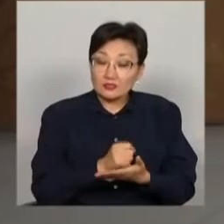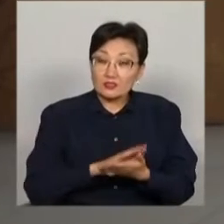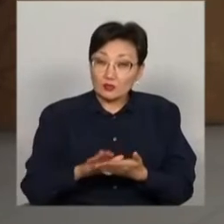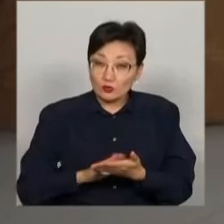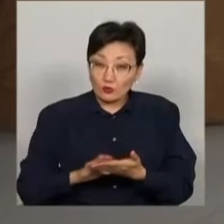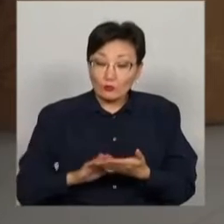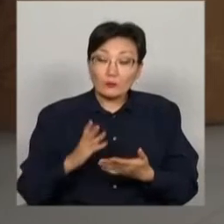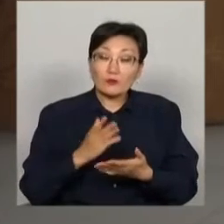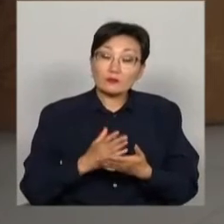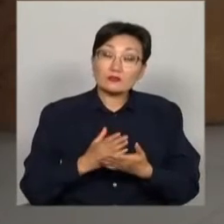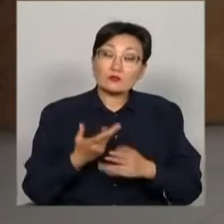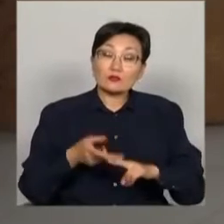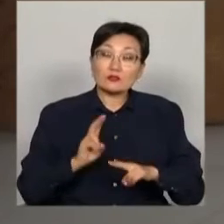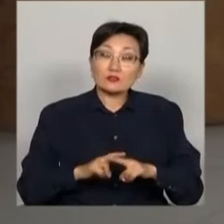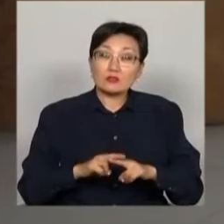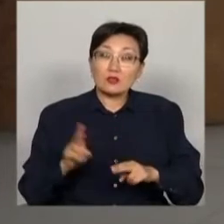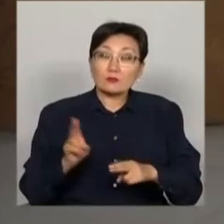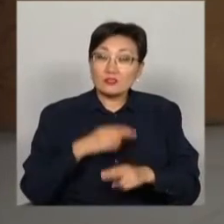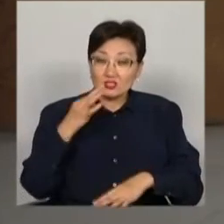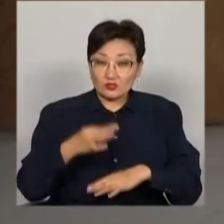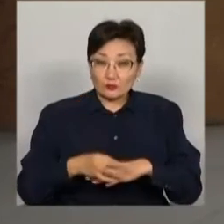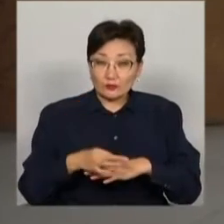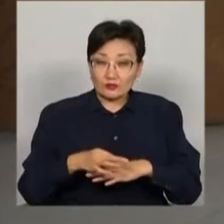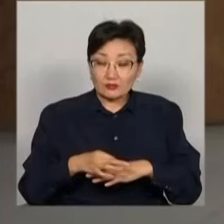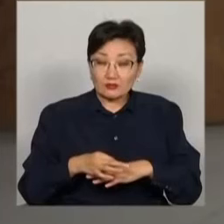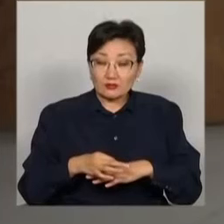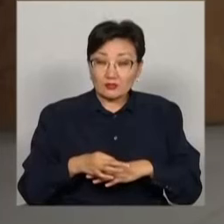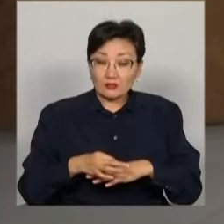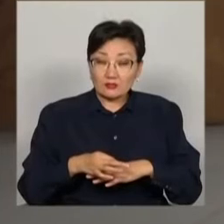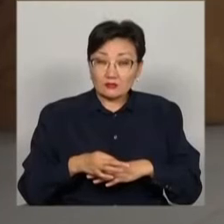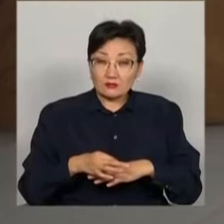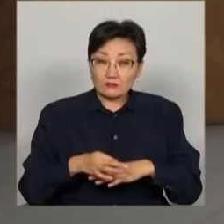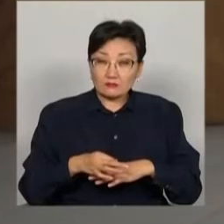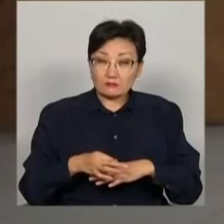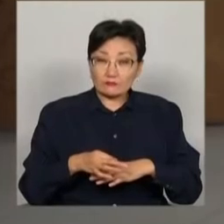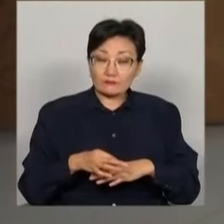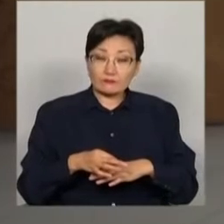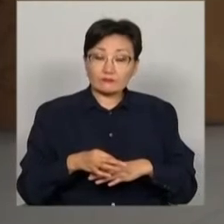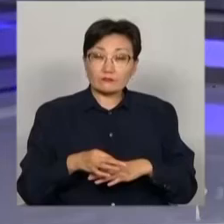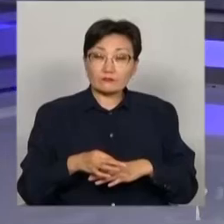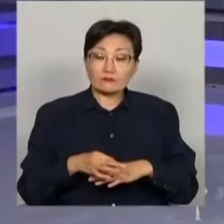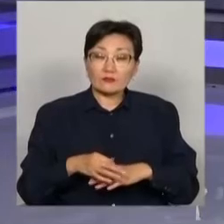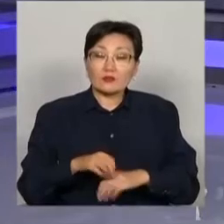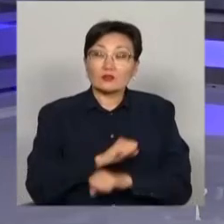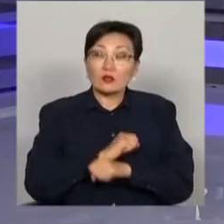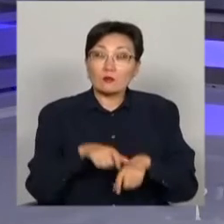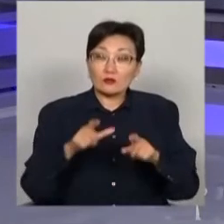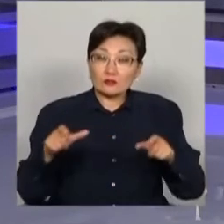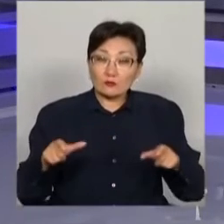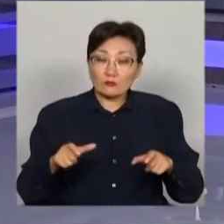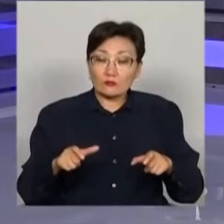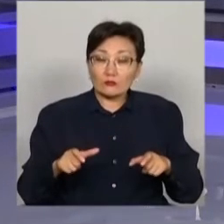осы жаңағы жауапсыз деп айтсақ та болады, жауапсыз демалушылардың артын